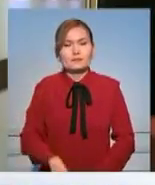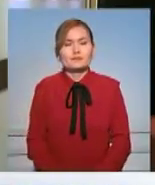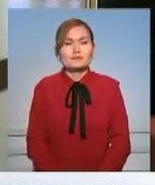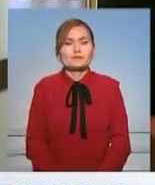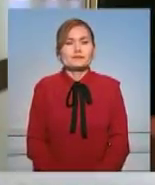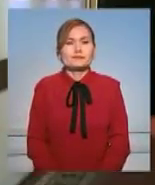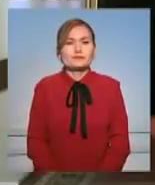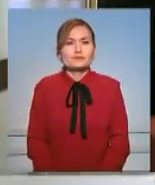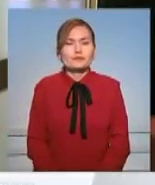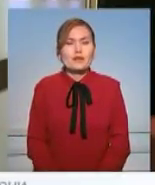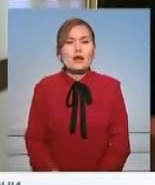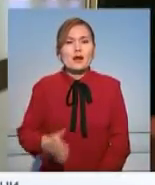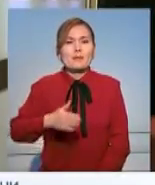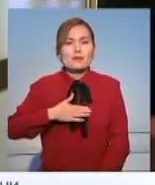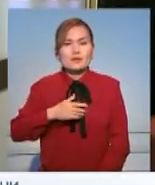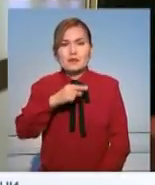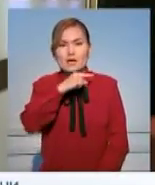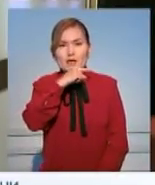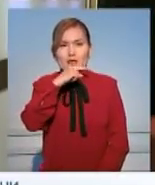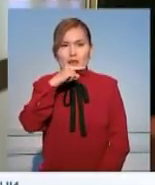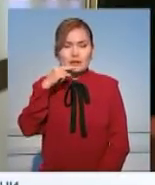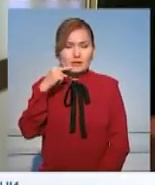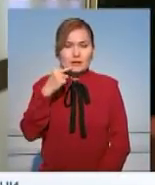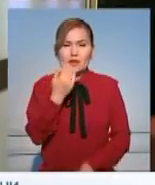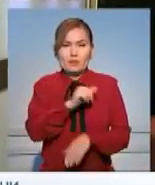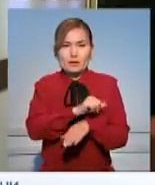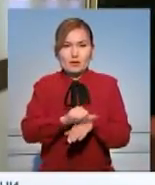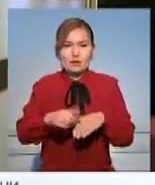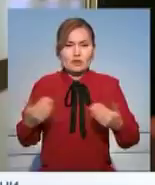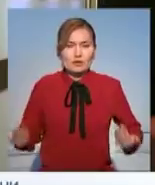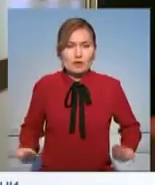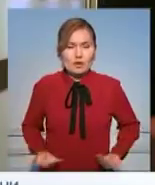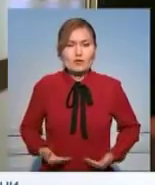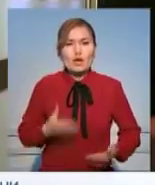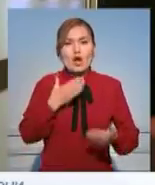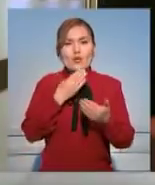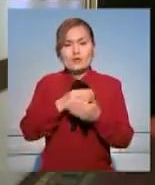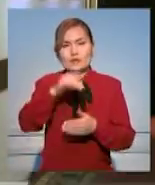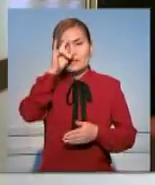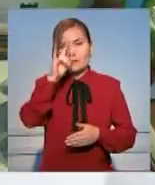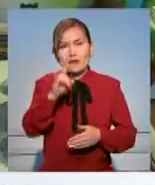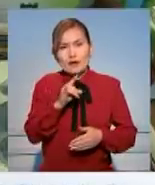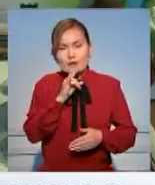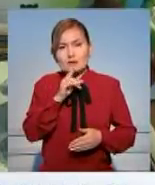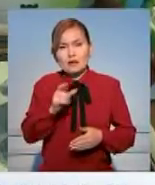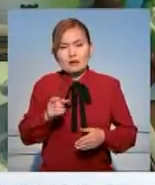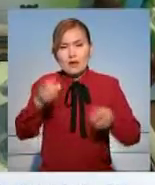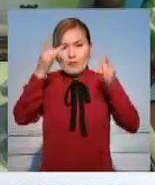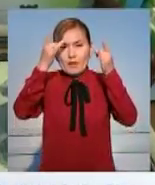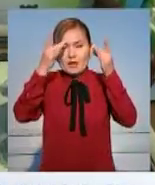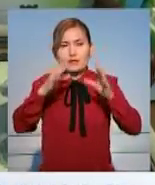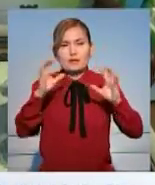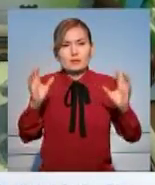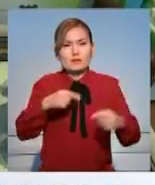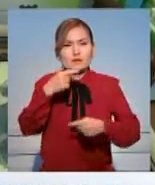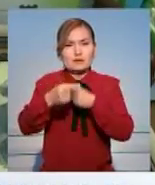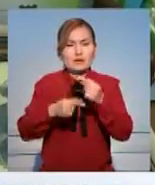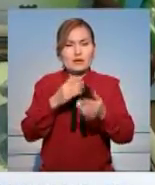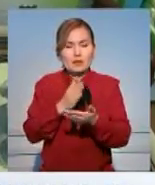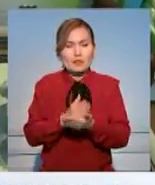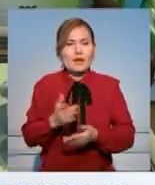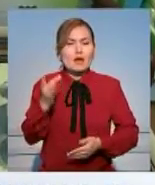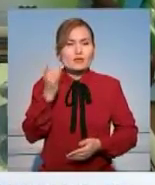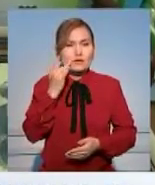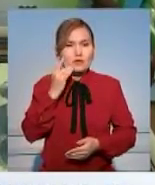Біз осы сыртта жүрсек те өзіміздің тілімізді, мәдениетімізді, салт-дәстүрімізді сақтап келе жатырмыз. Ал енді бұл жақта қазақ болып жүрсек те